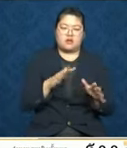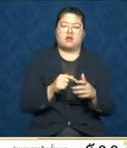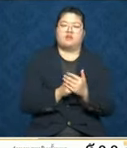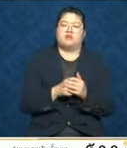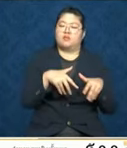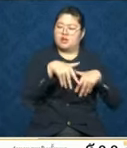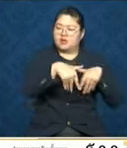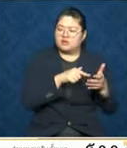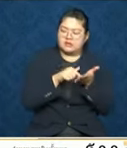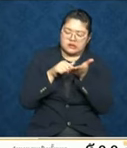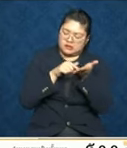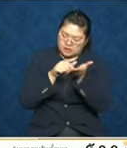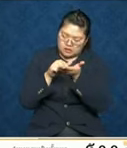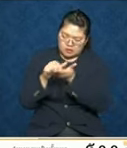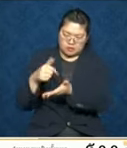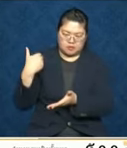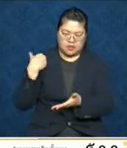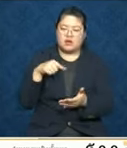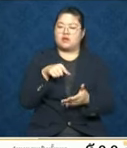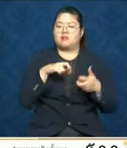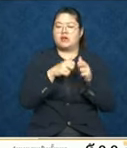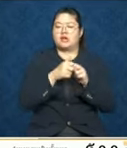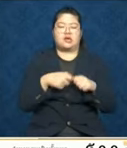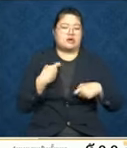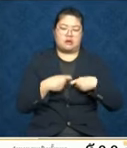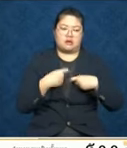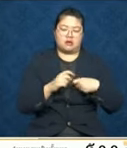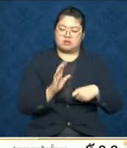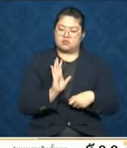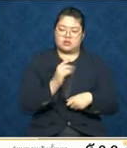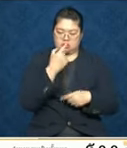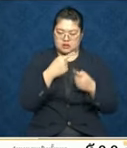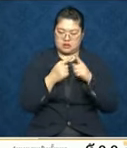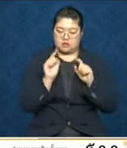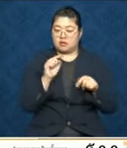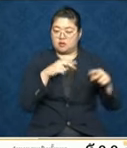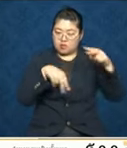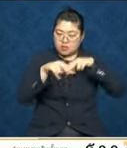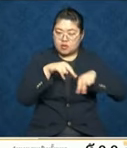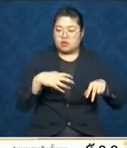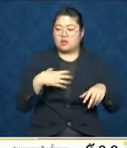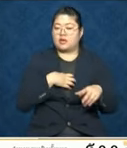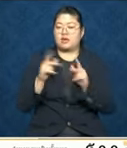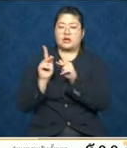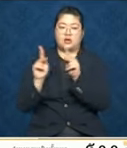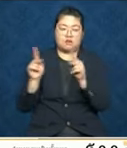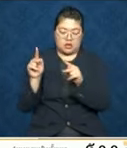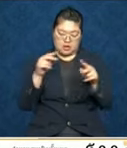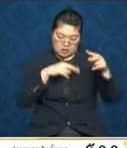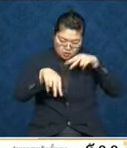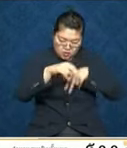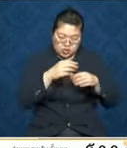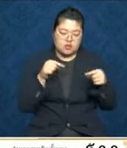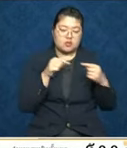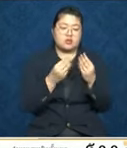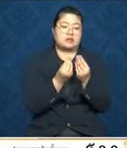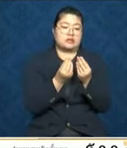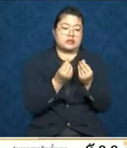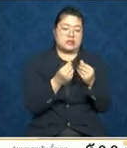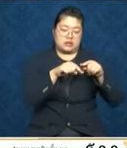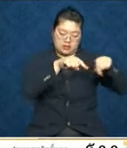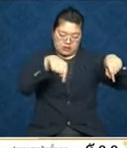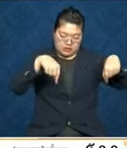ายปีแล้วจริงๆแล้วเรื่องนี้ไม่ใช่ยากเลยนะคะถ้ามีการพิสูจน์เรียบร้อยแล้วขอให้คณะกรรมการแก้ไขปัญหาการบุกรุกที่ดินของรัฐหรือกบร.ทั้งส่วนกลางและ